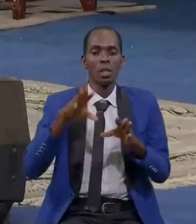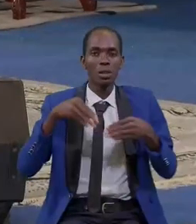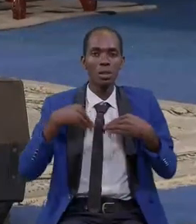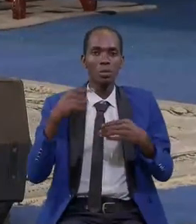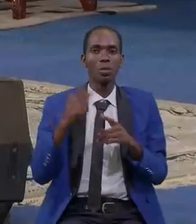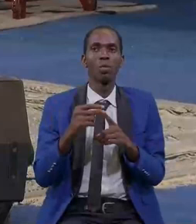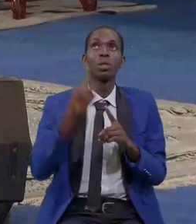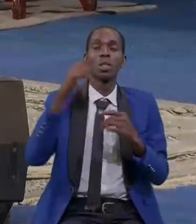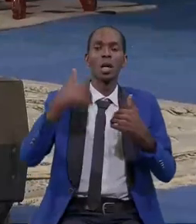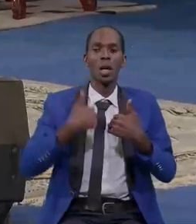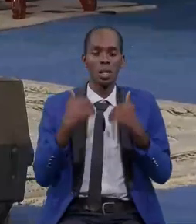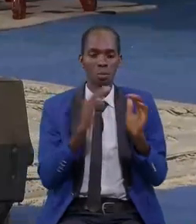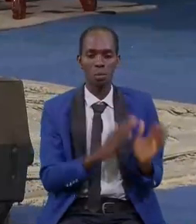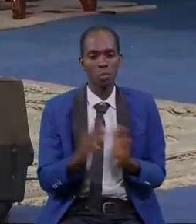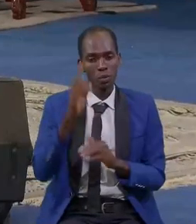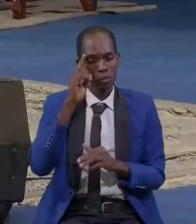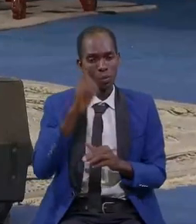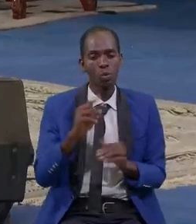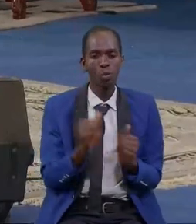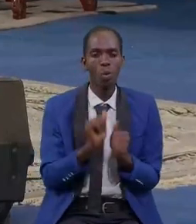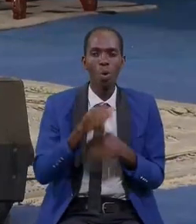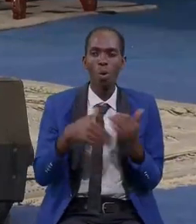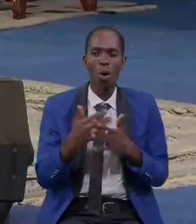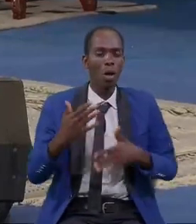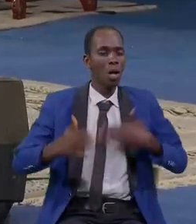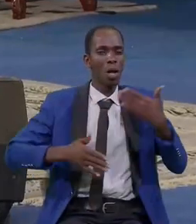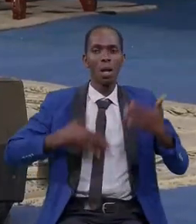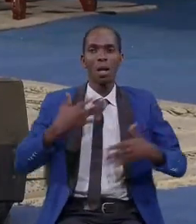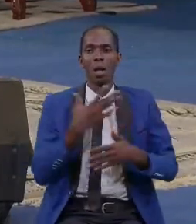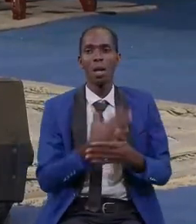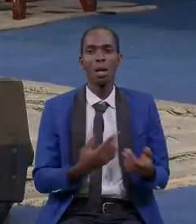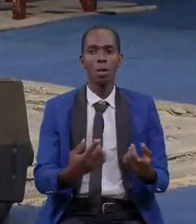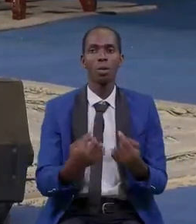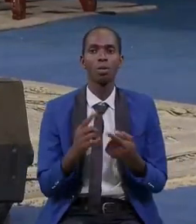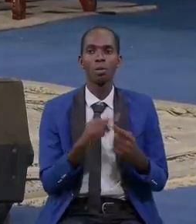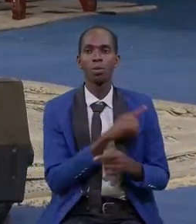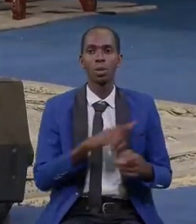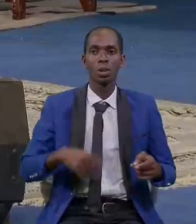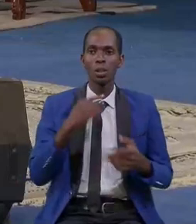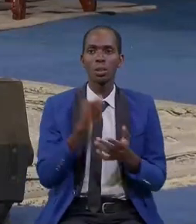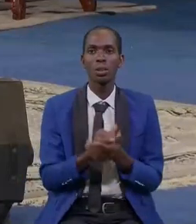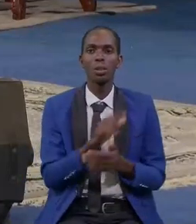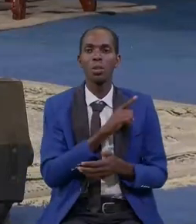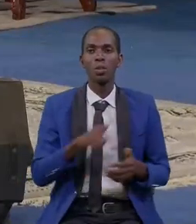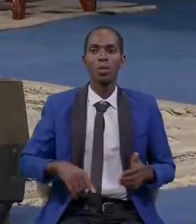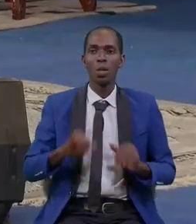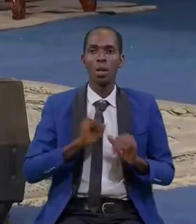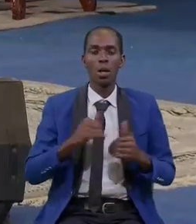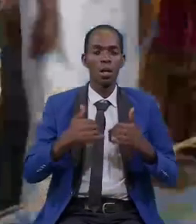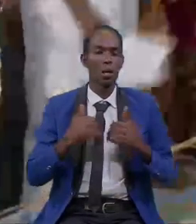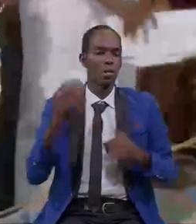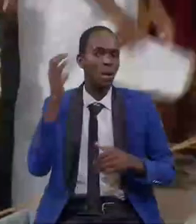parole joyeusement. De tout cœur, et tu viens au Seigneur, tu dis, Seigneur, j'ai entendu le